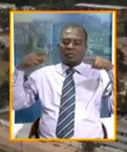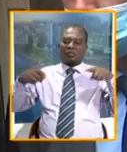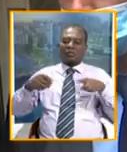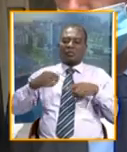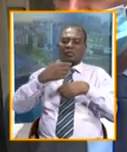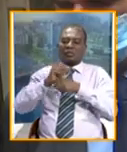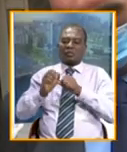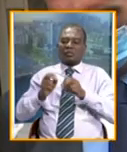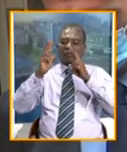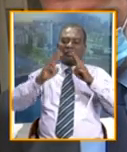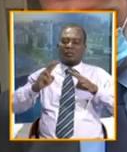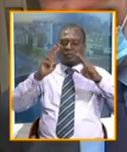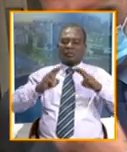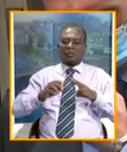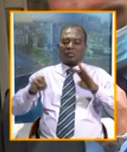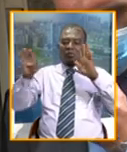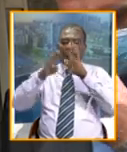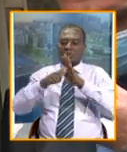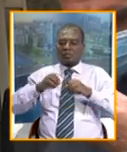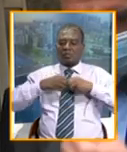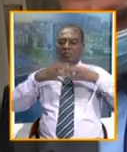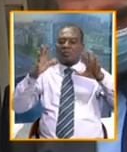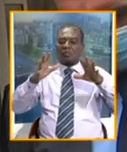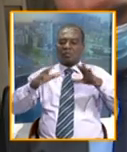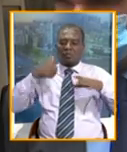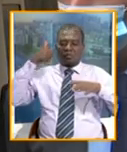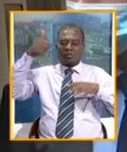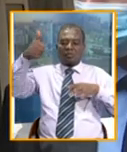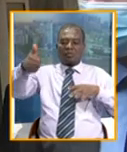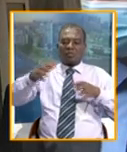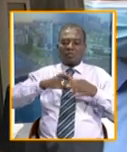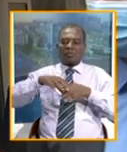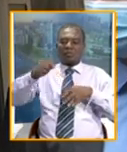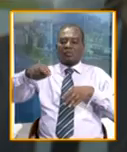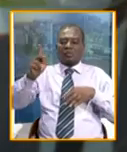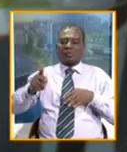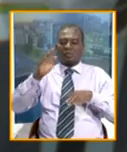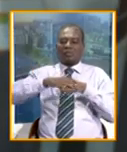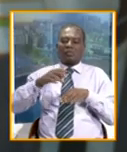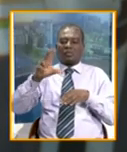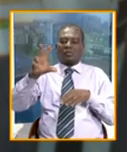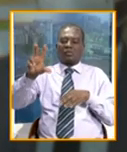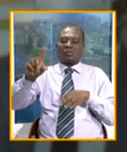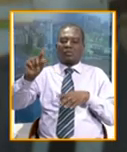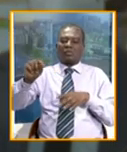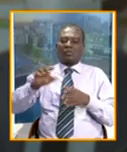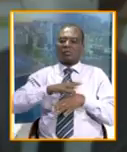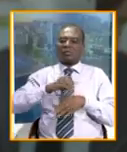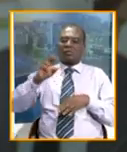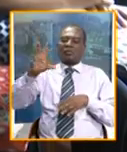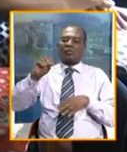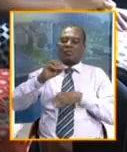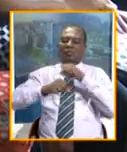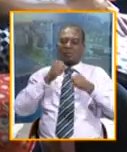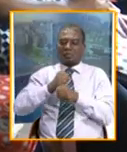ville véritablement moderne qui va projeter l'avenir de San Pedro sur 20-30 ans. Pour le ministre Albert-François